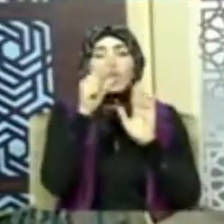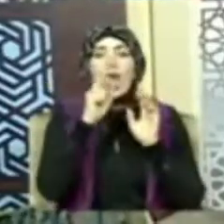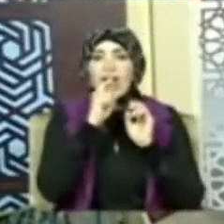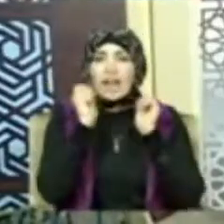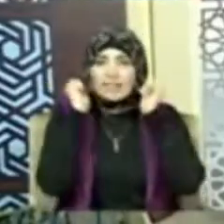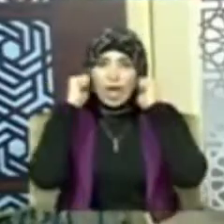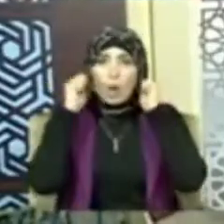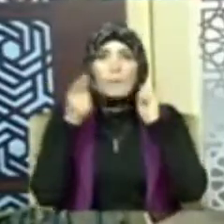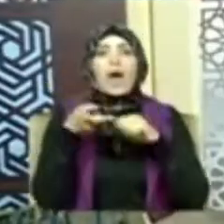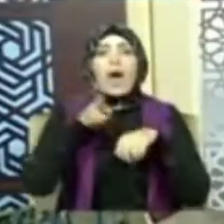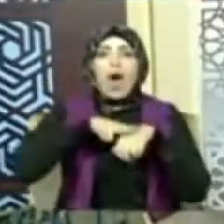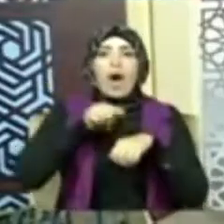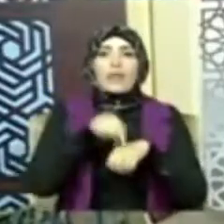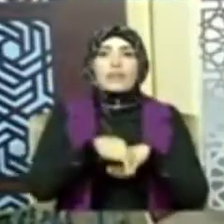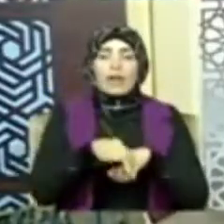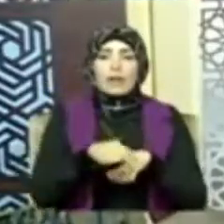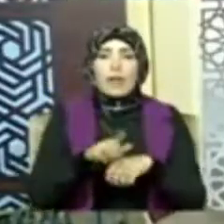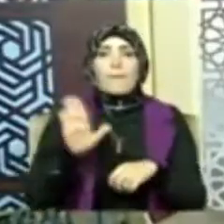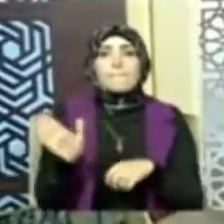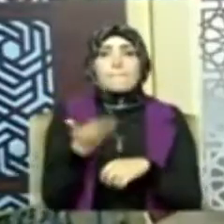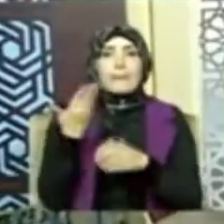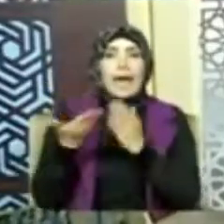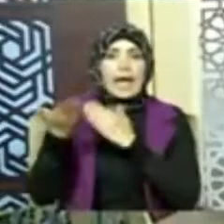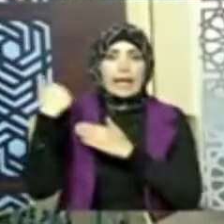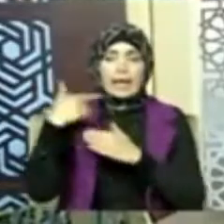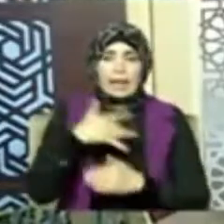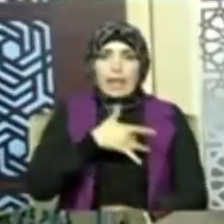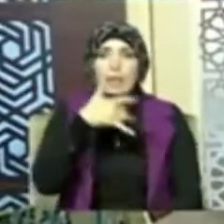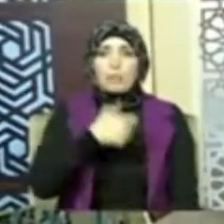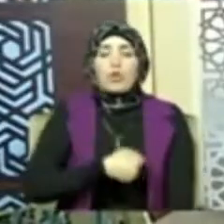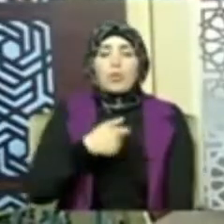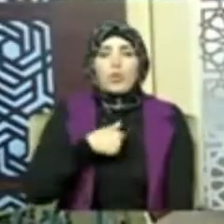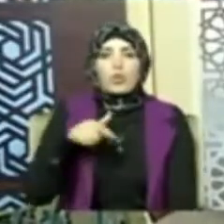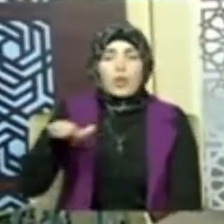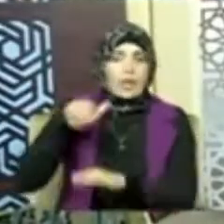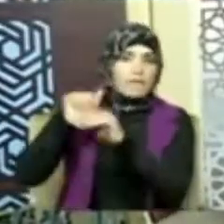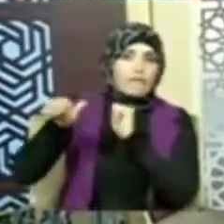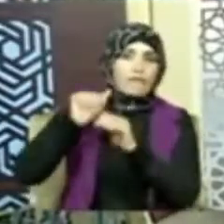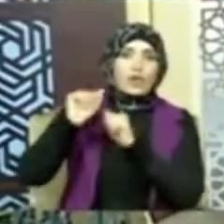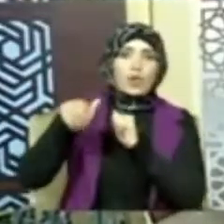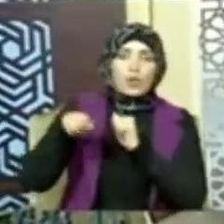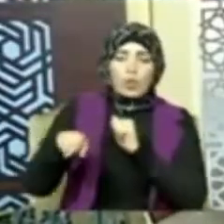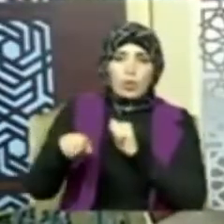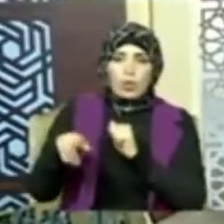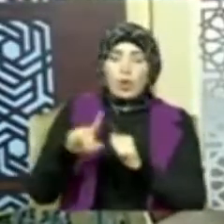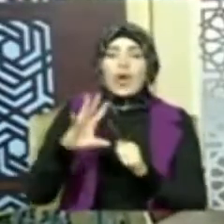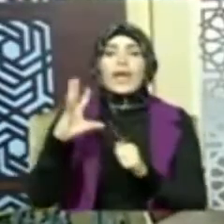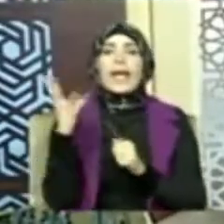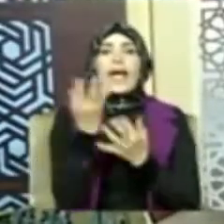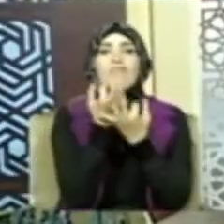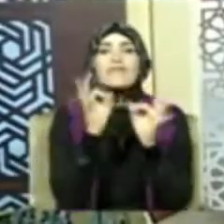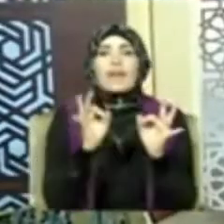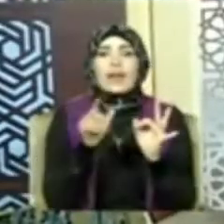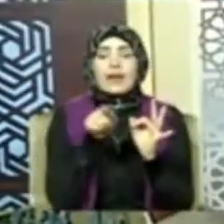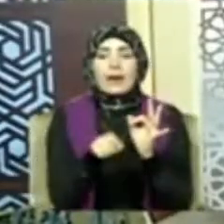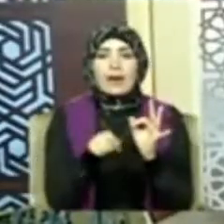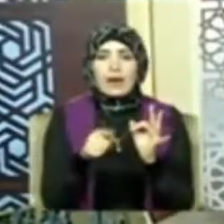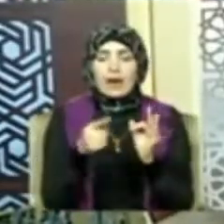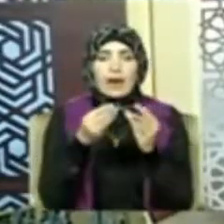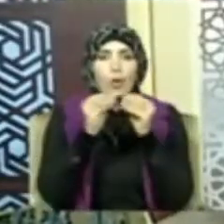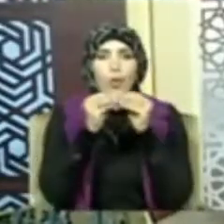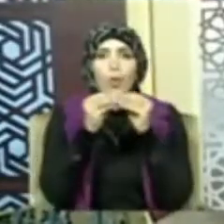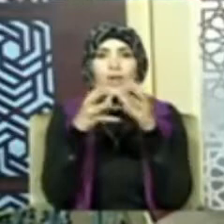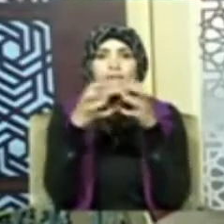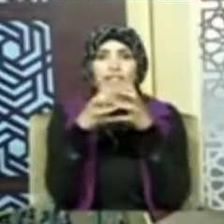أيضا: وما كان المؤمنون لينفروا كافة. كافة، ما كانوا لينفروا كافة في